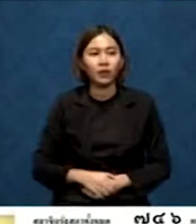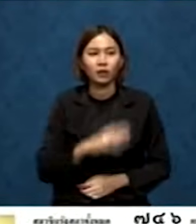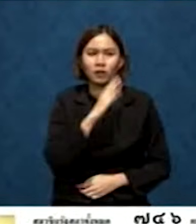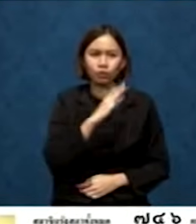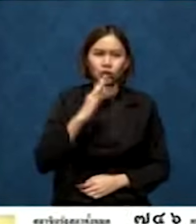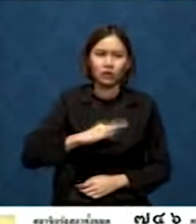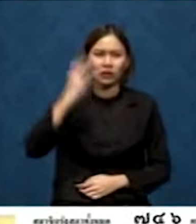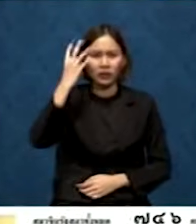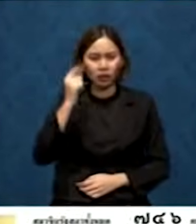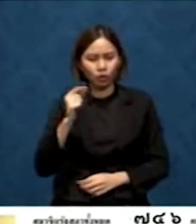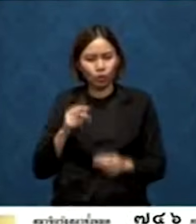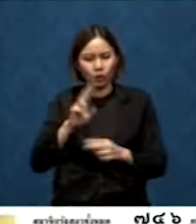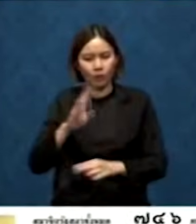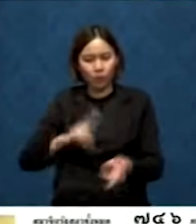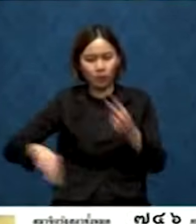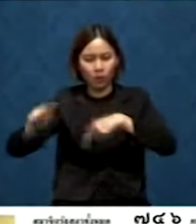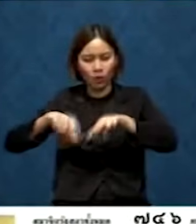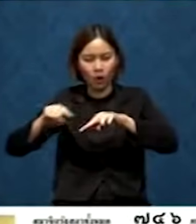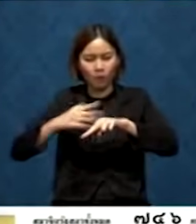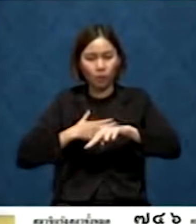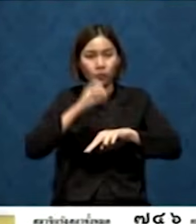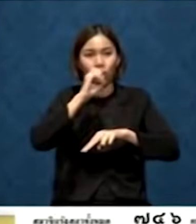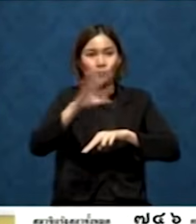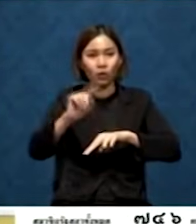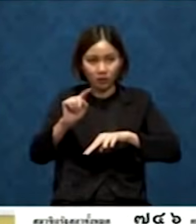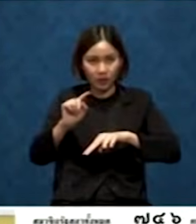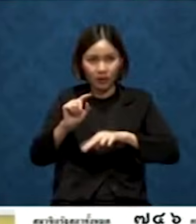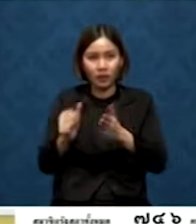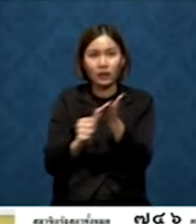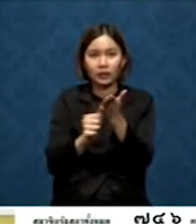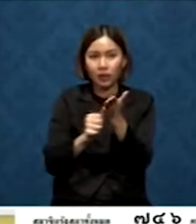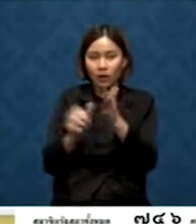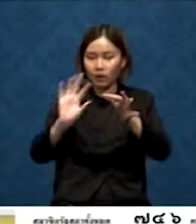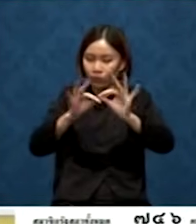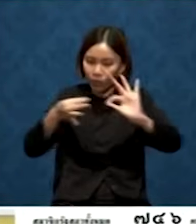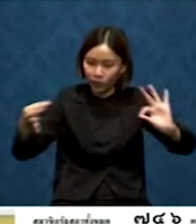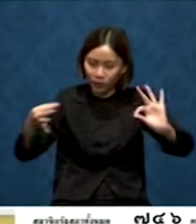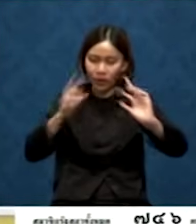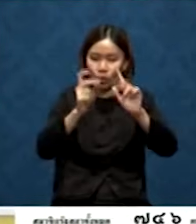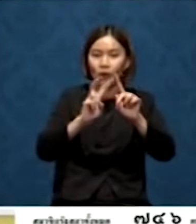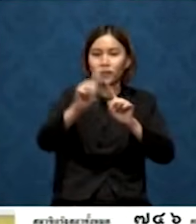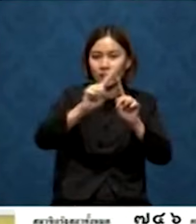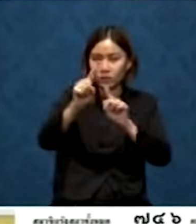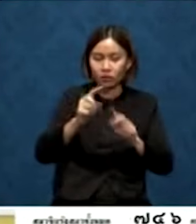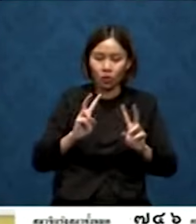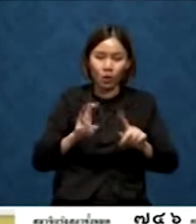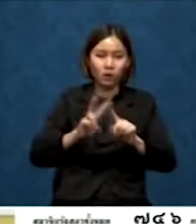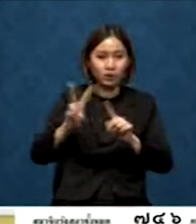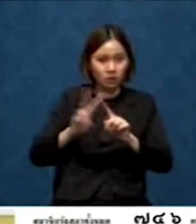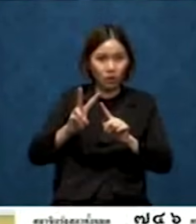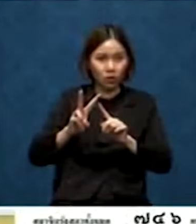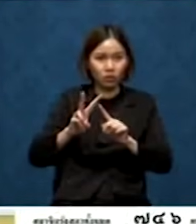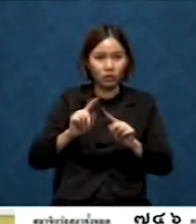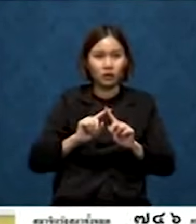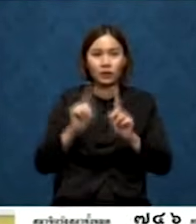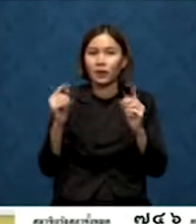เกี่ยวกับเรื่องรูปแบบการปกครองผมก็ต้องยืนยันนะครับเพราะการแก้ไขข้อความในโหมด 1และหมวด 2นั้นไม่ได้เท่ากับการเปลี่ยนแปลงรูป